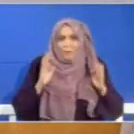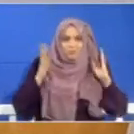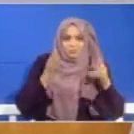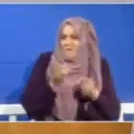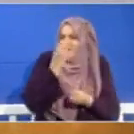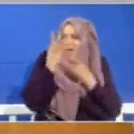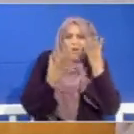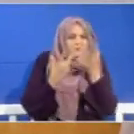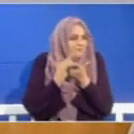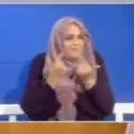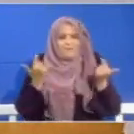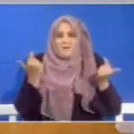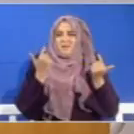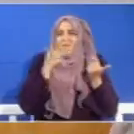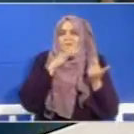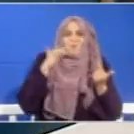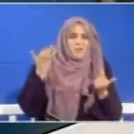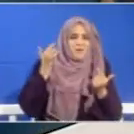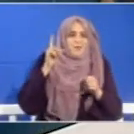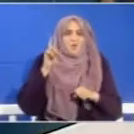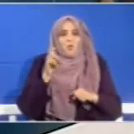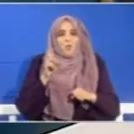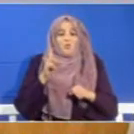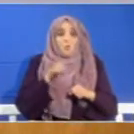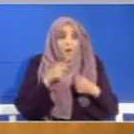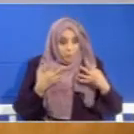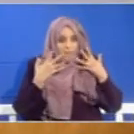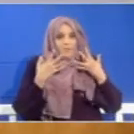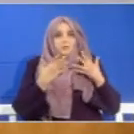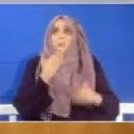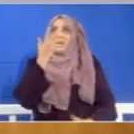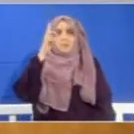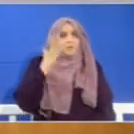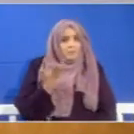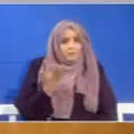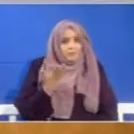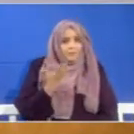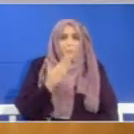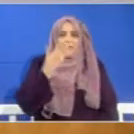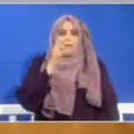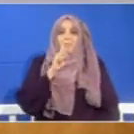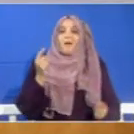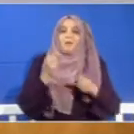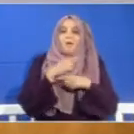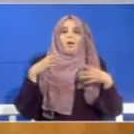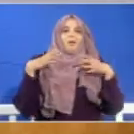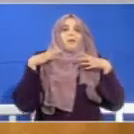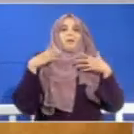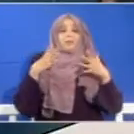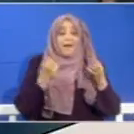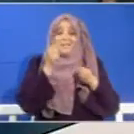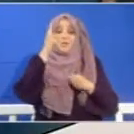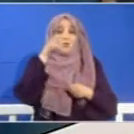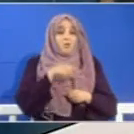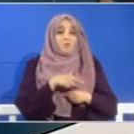وورود وثمار ومياه وكذا إلى آخره، أشكر الذي أعطاك هذا، هذا من فضل الله،